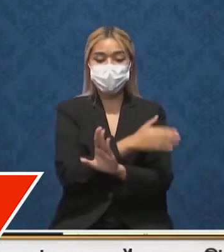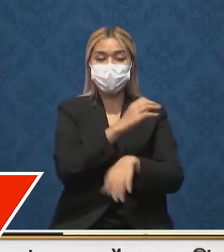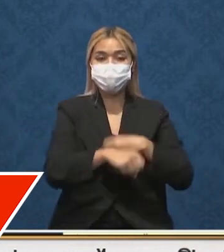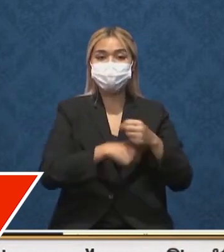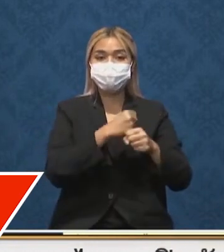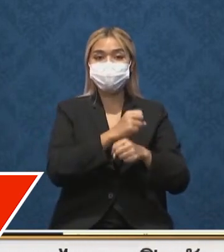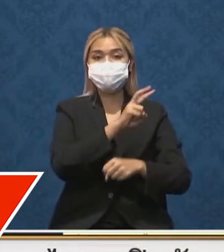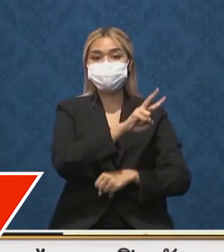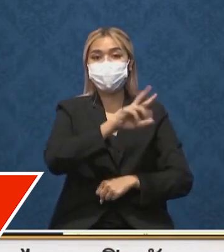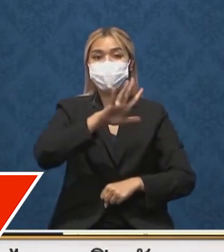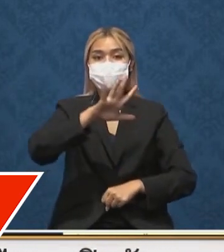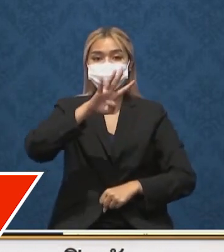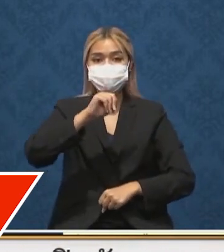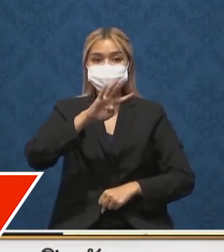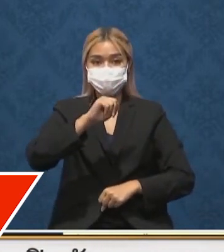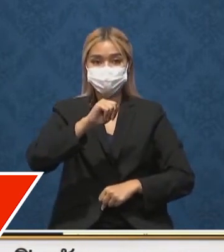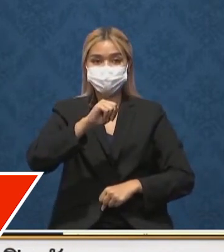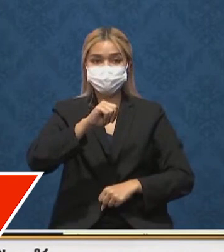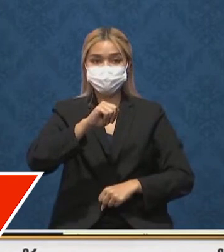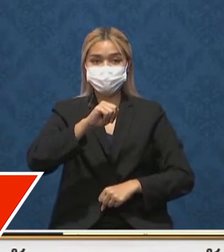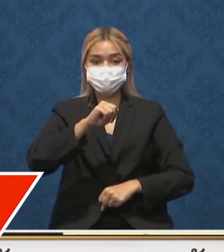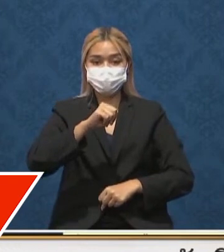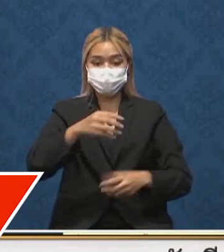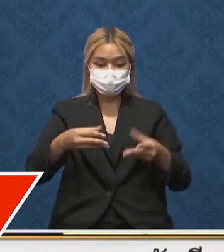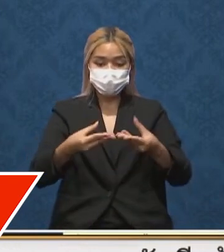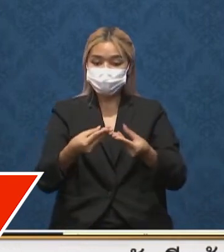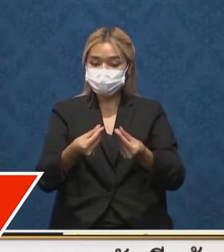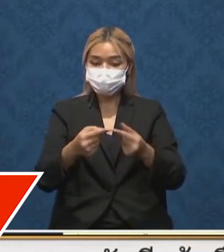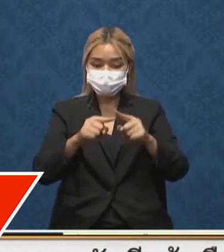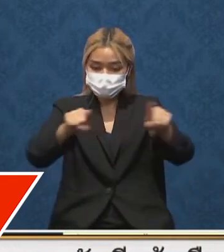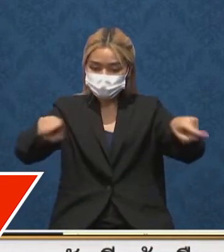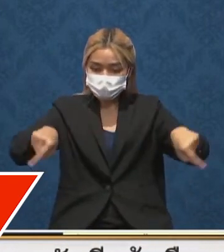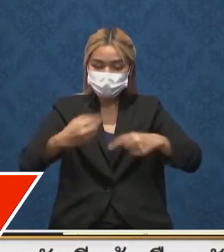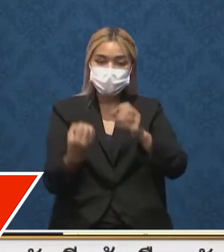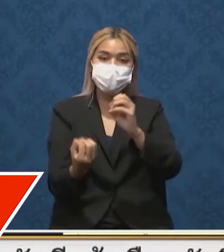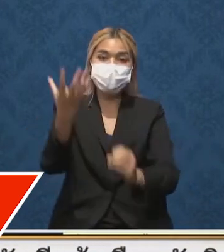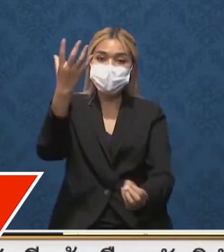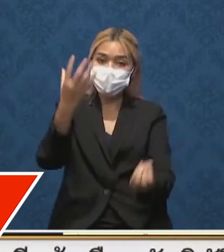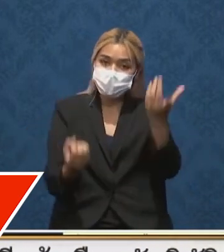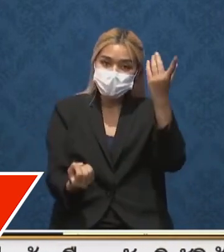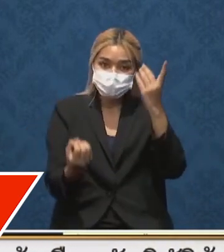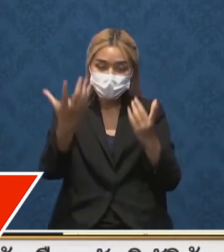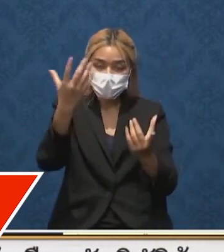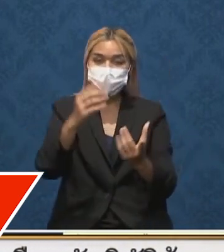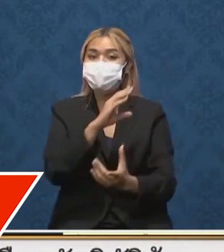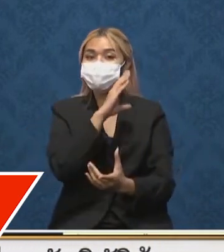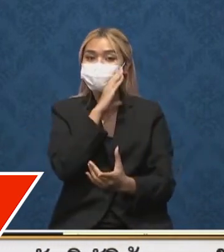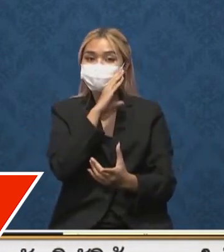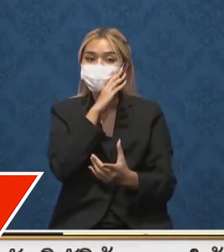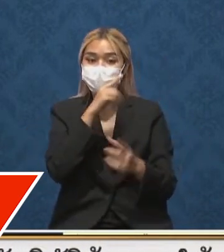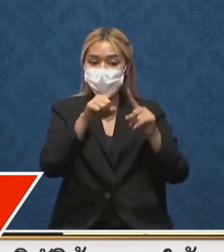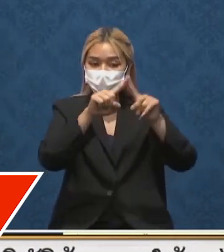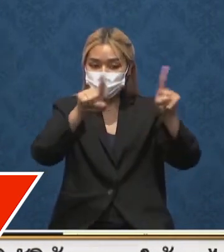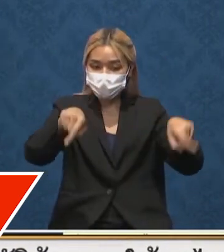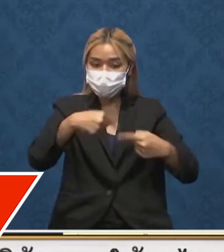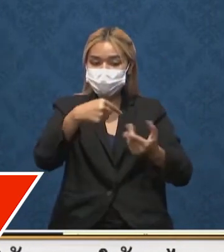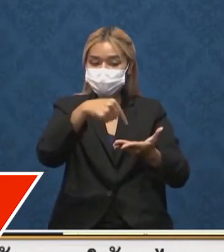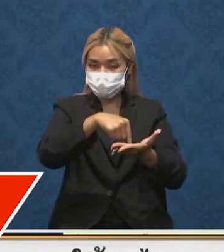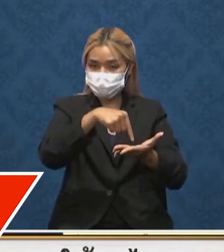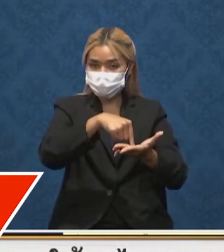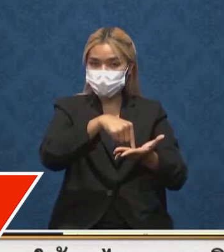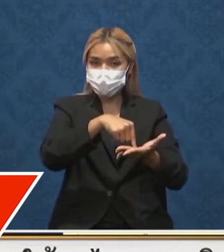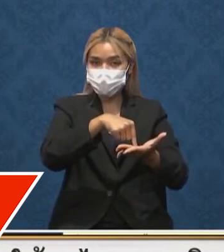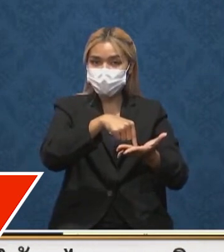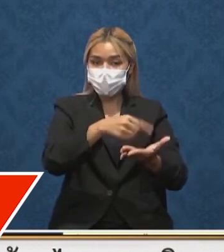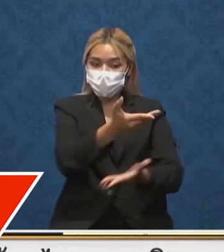2540ยังเป็นพื้นที่ป่าเพราะฉะนั้นเนี่ยการอ้างว่าจะขอเอกสารสิทธิ์หรือ